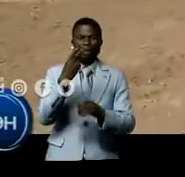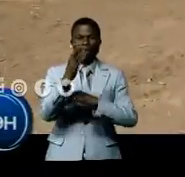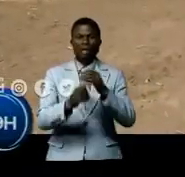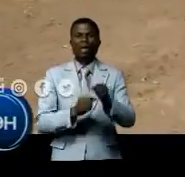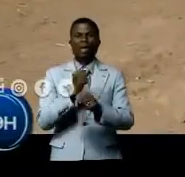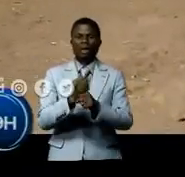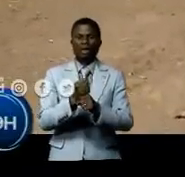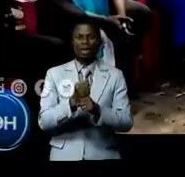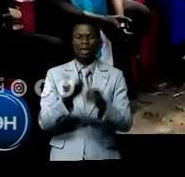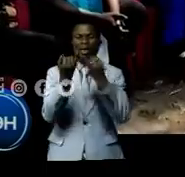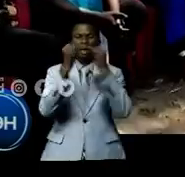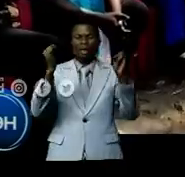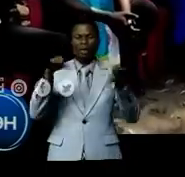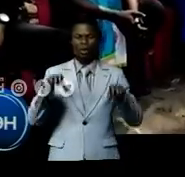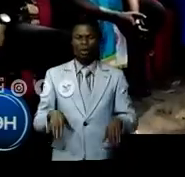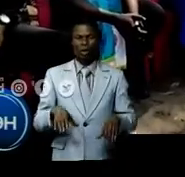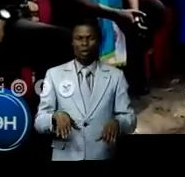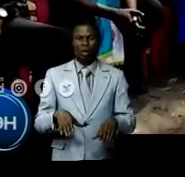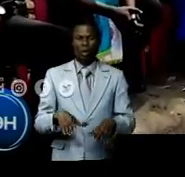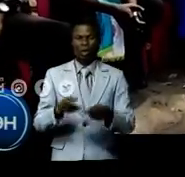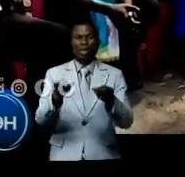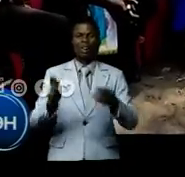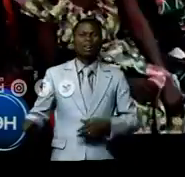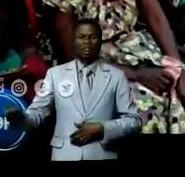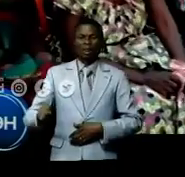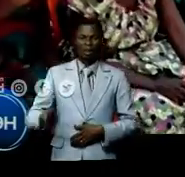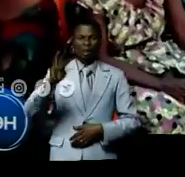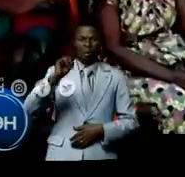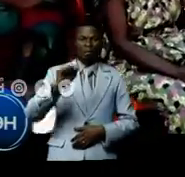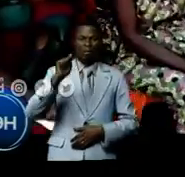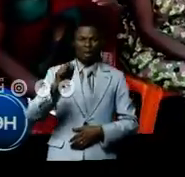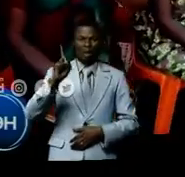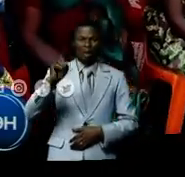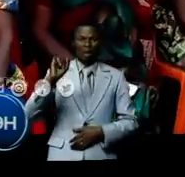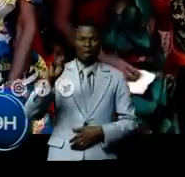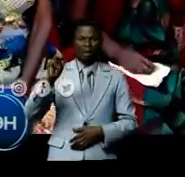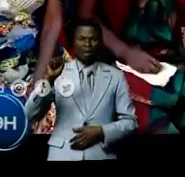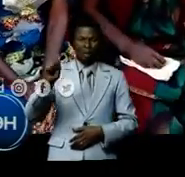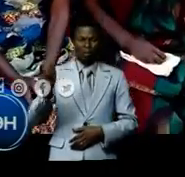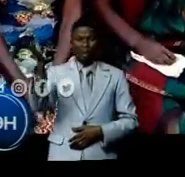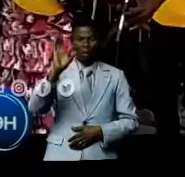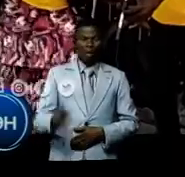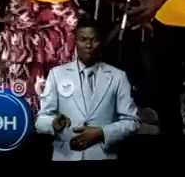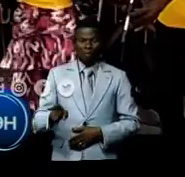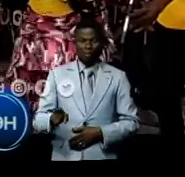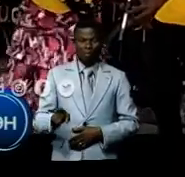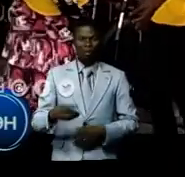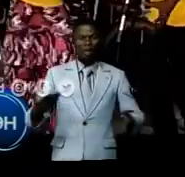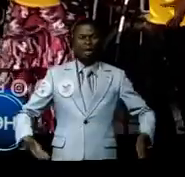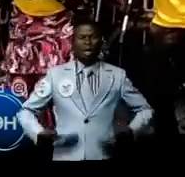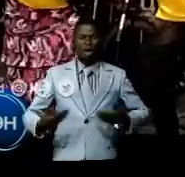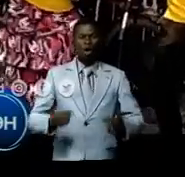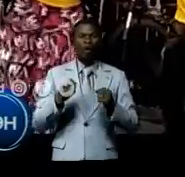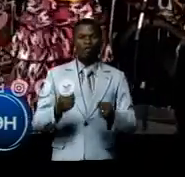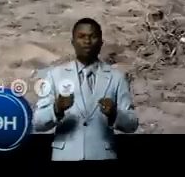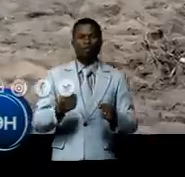de l'indépendance de la RDC dans les territoires de Madimba, province du Congo central, a été marquée par une ambiance festive